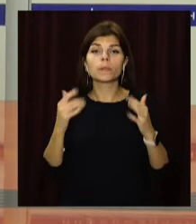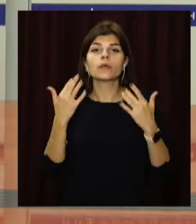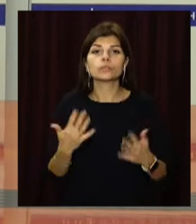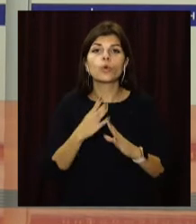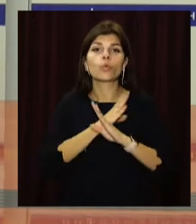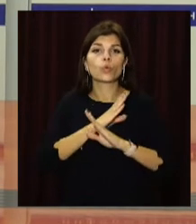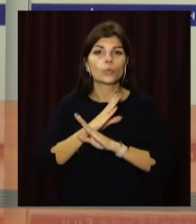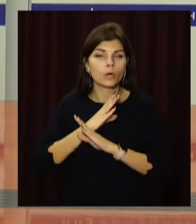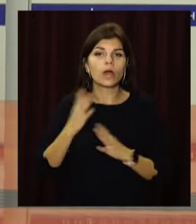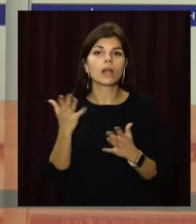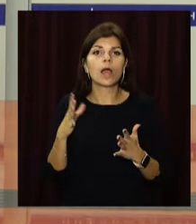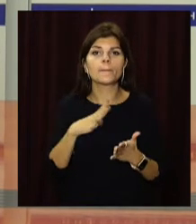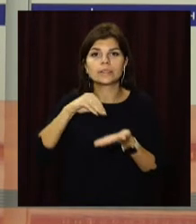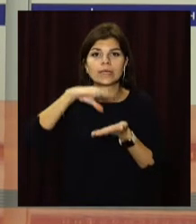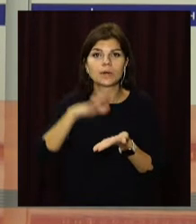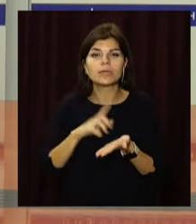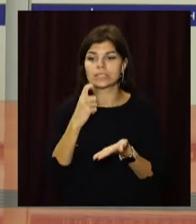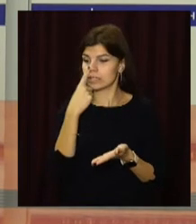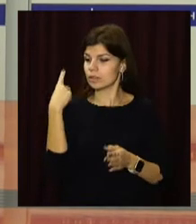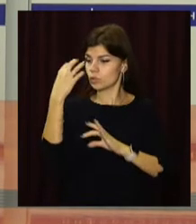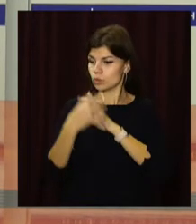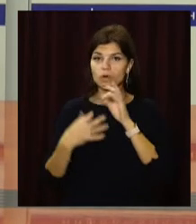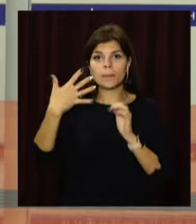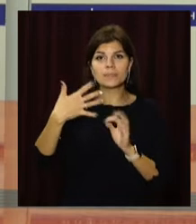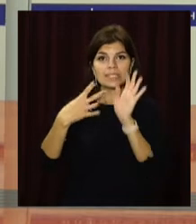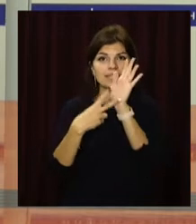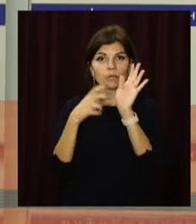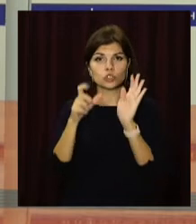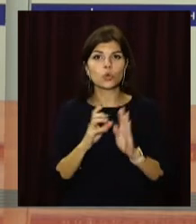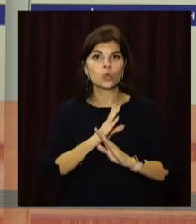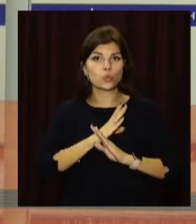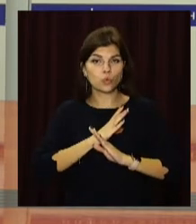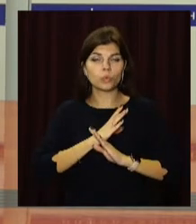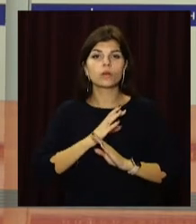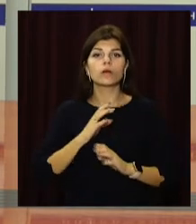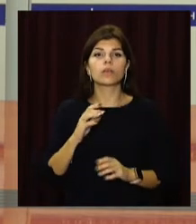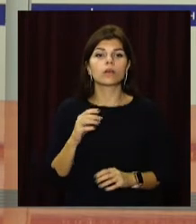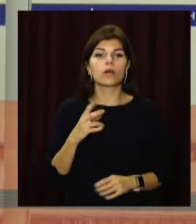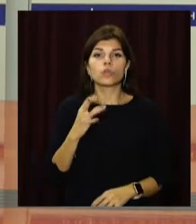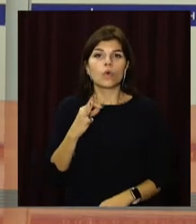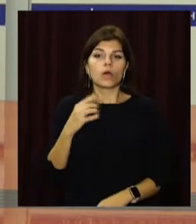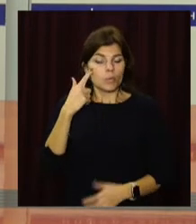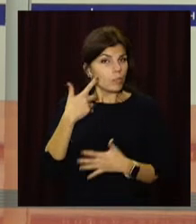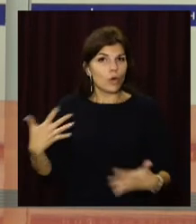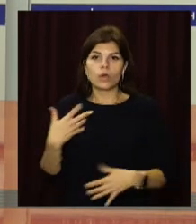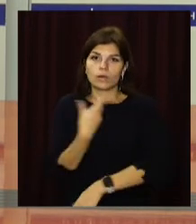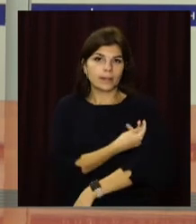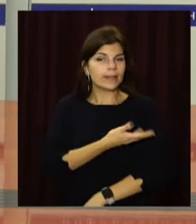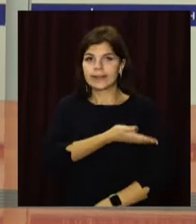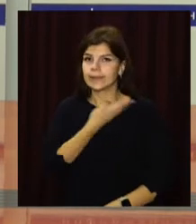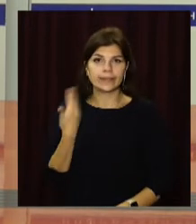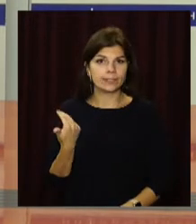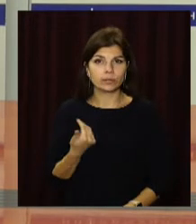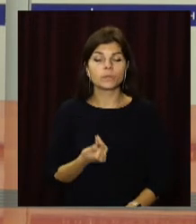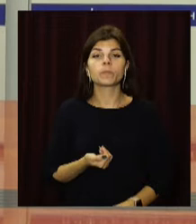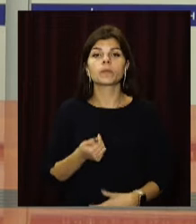летальних випадків, яка була зареєстрована за попередню добу, складає 57. І, на жаль, більшість не вакцинованих проти COVID-19.